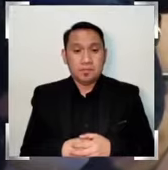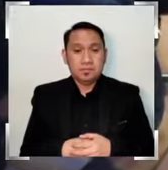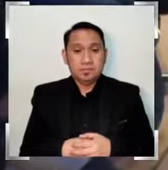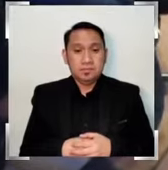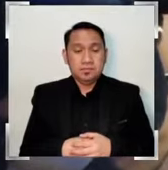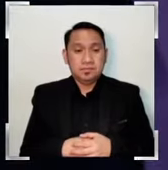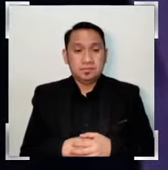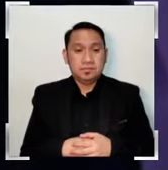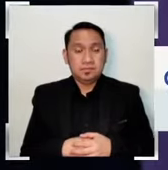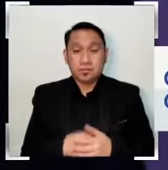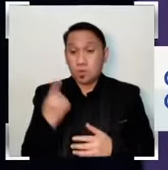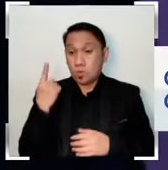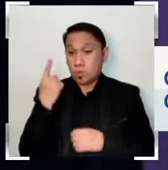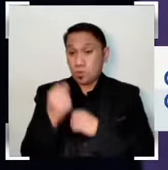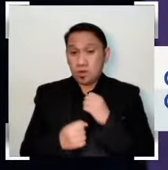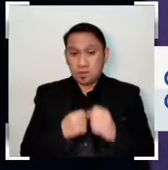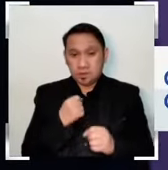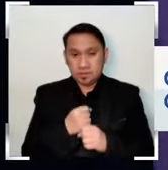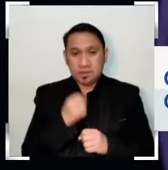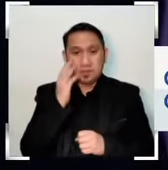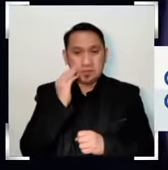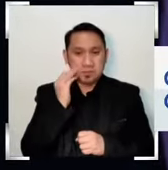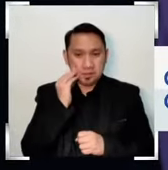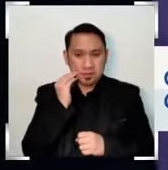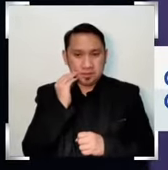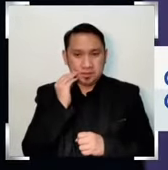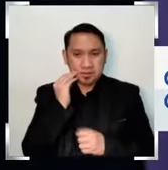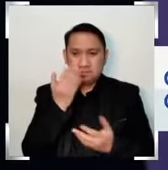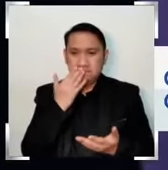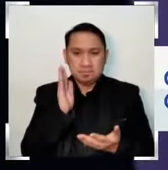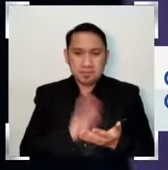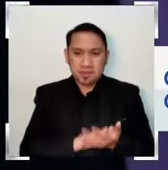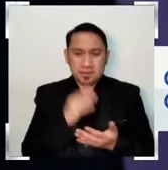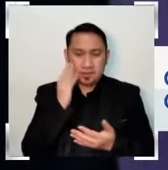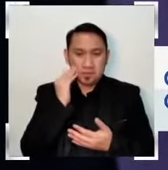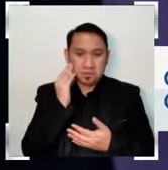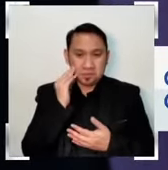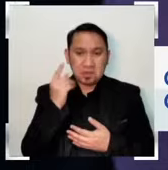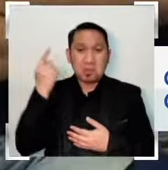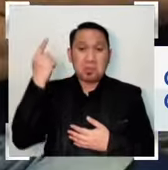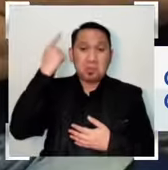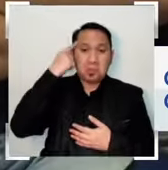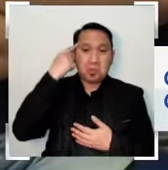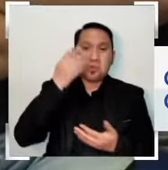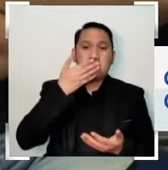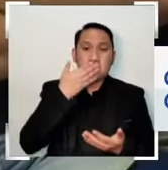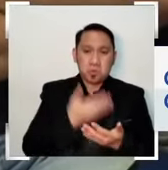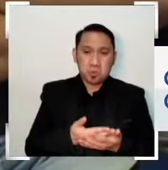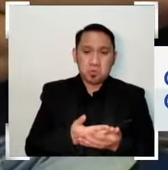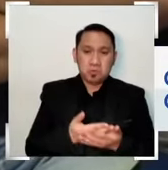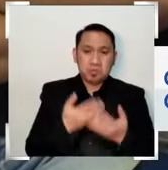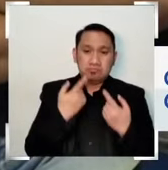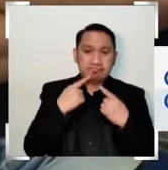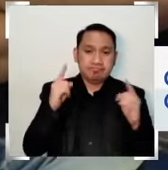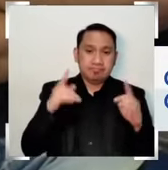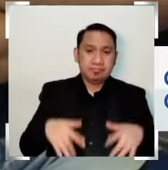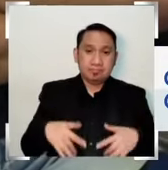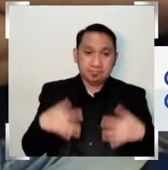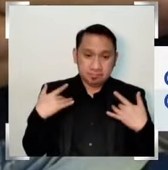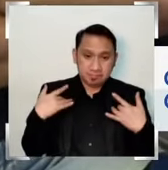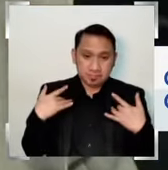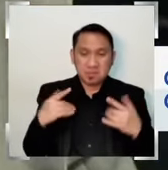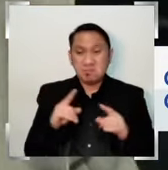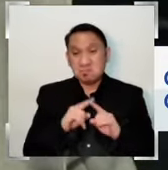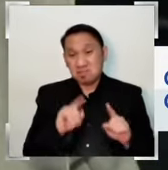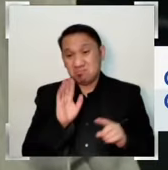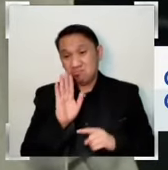Isang taong impyerno sa bansang inakala niyang magdadala ng ginhawa sa kanyang buhay. Ang kalbaryo ni Taya, hindi niya tunay na